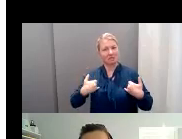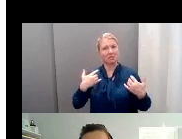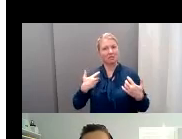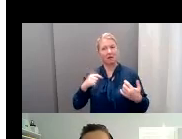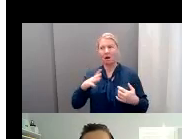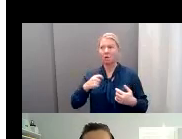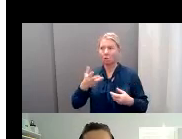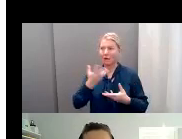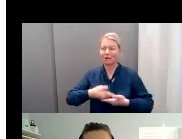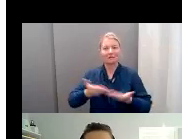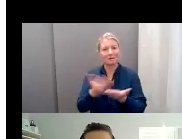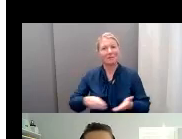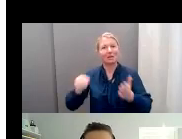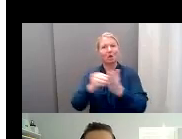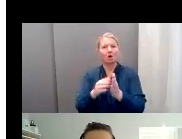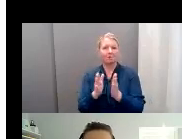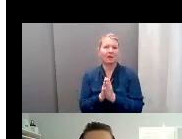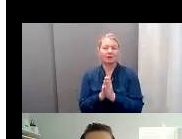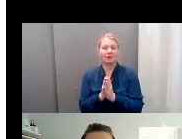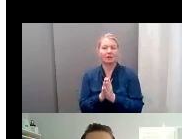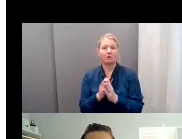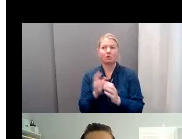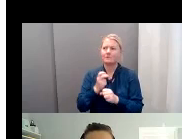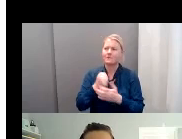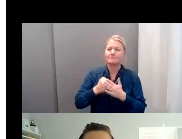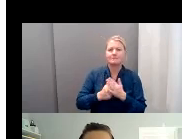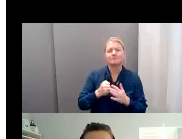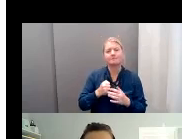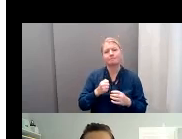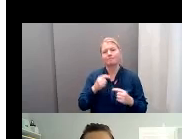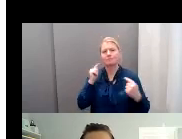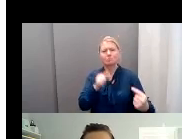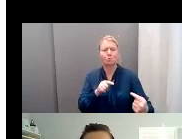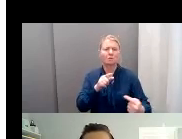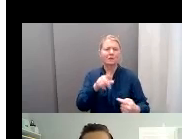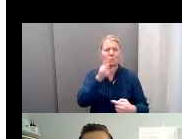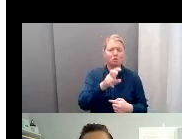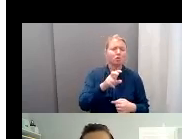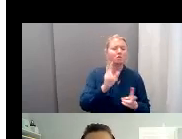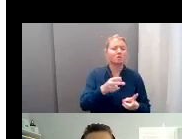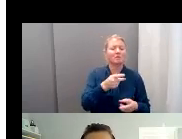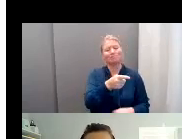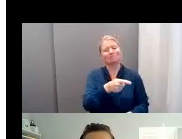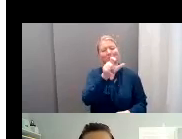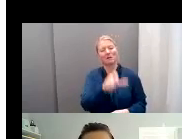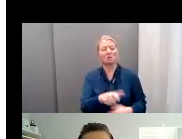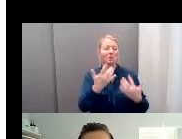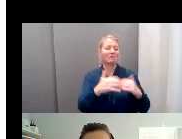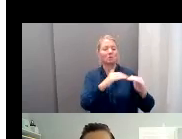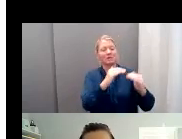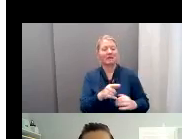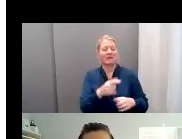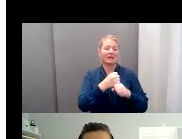Och att på något sätt arbeta emot den här synen på att personer med funktionsnedsättning eller kronisk sjukdom, de är bara hjälpbehövande